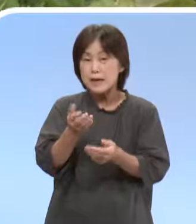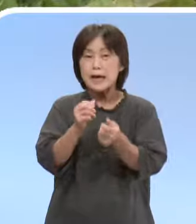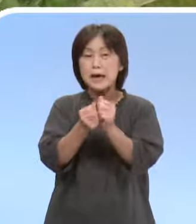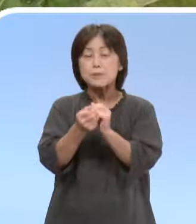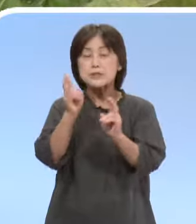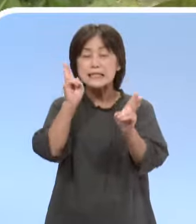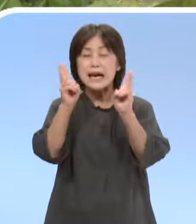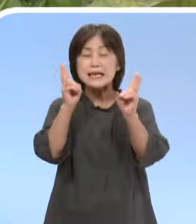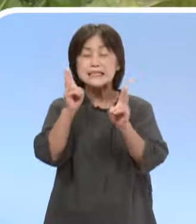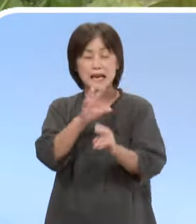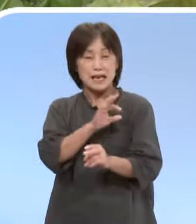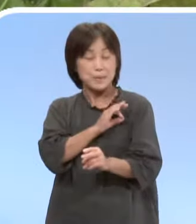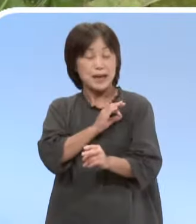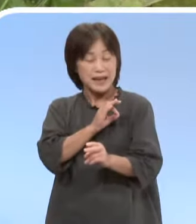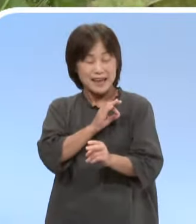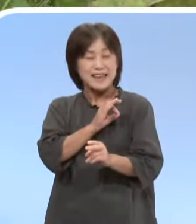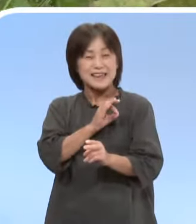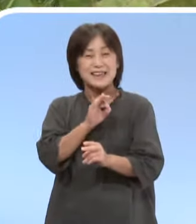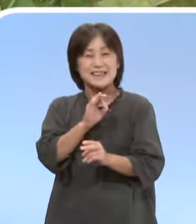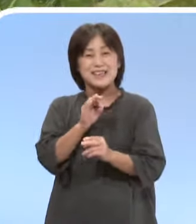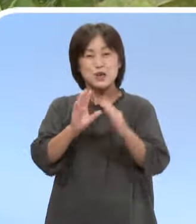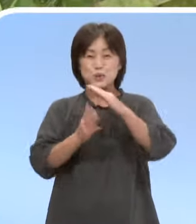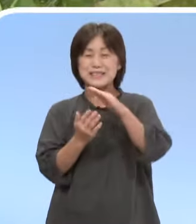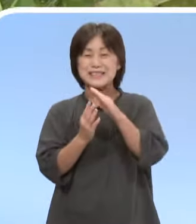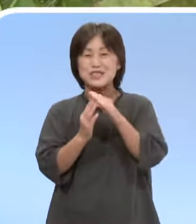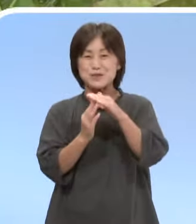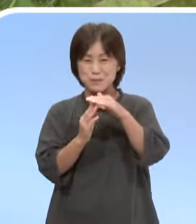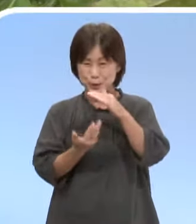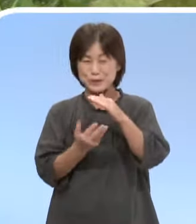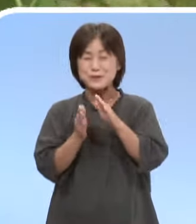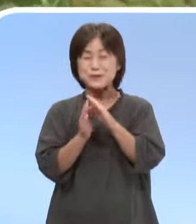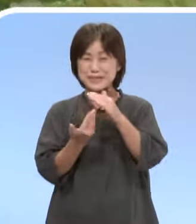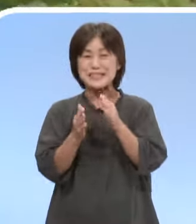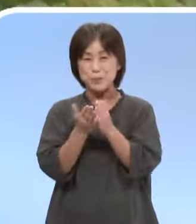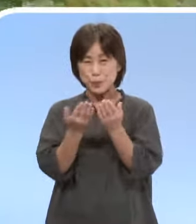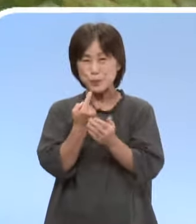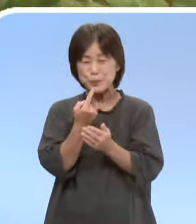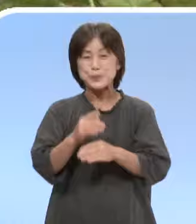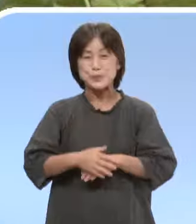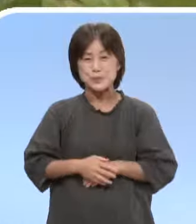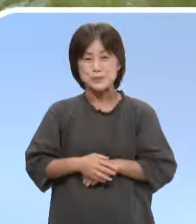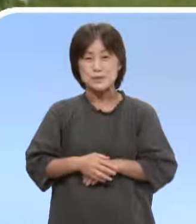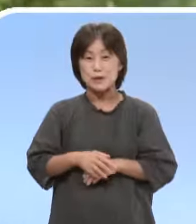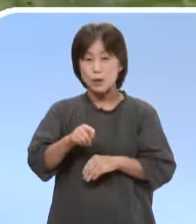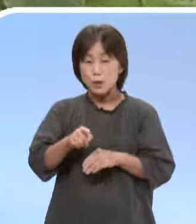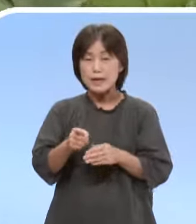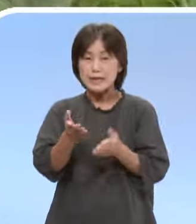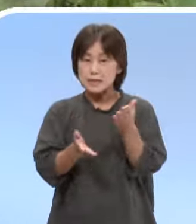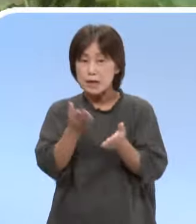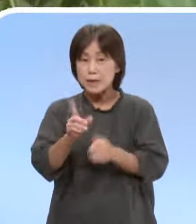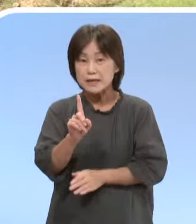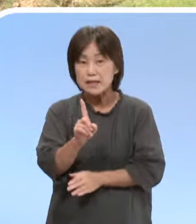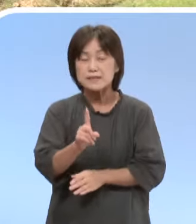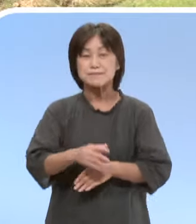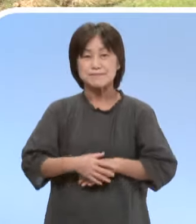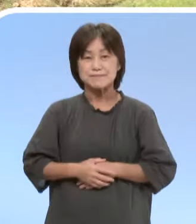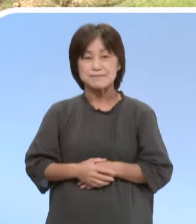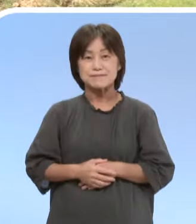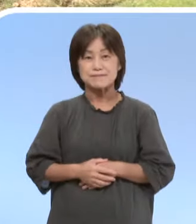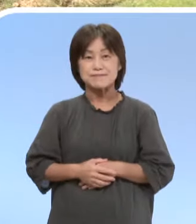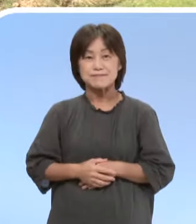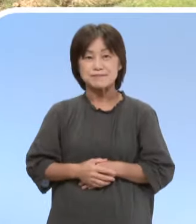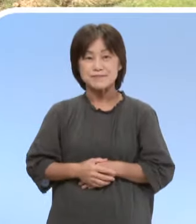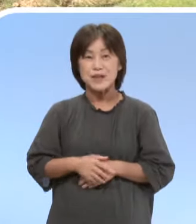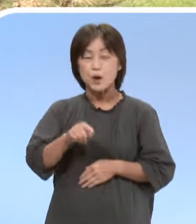い、 株式会社ゲンゲンの藤本です。 藤本さんよろしくお願いします。 今日はよろしくお願いします。 え、これ今何栽培されてるんですか。ここは これ